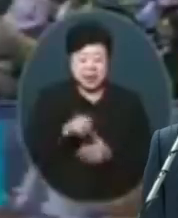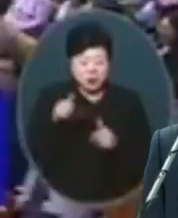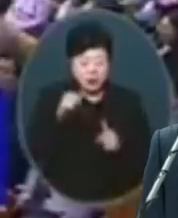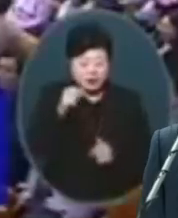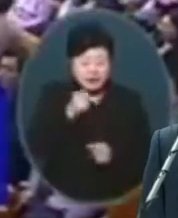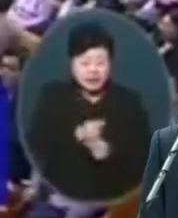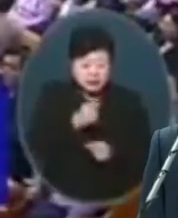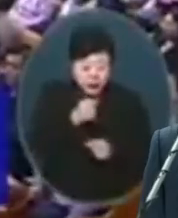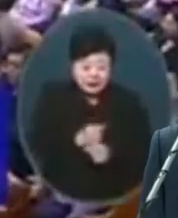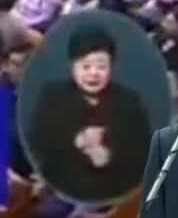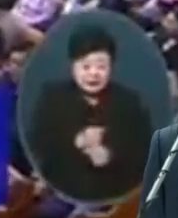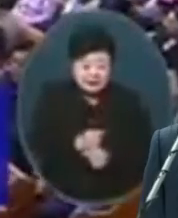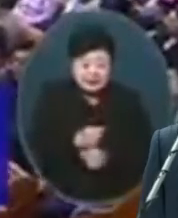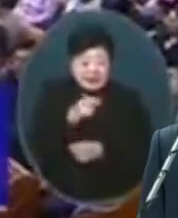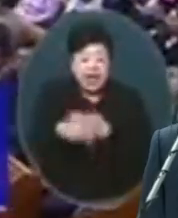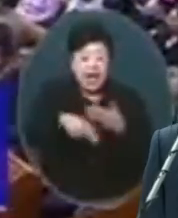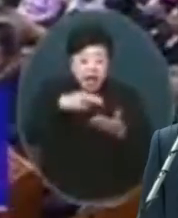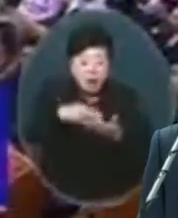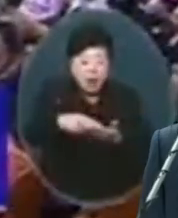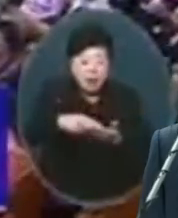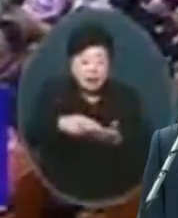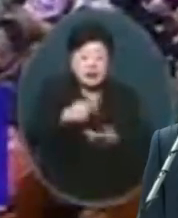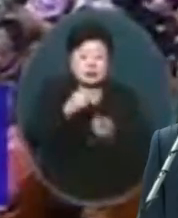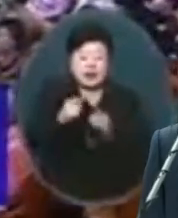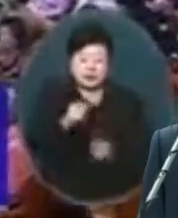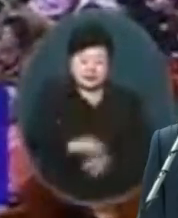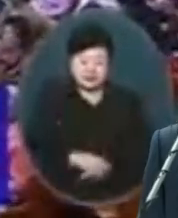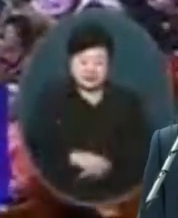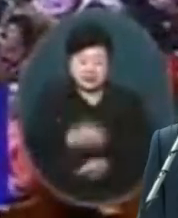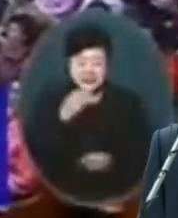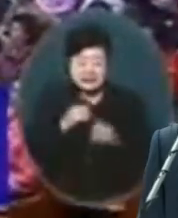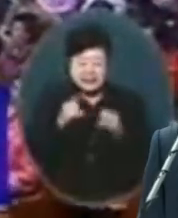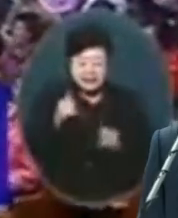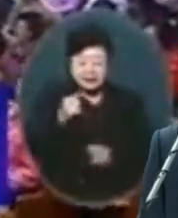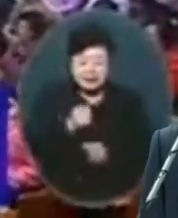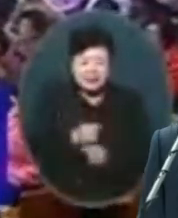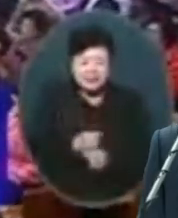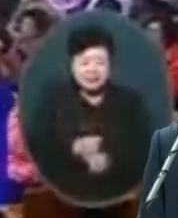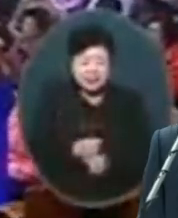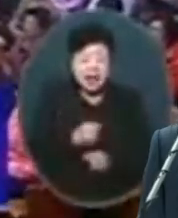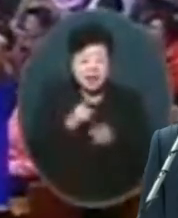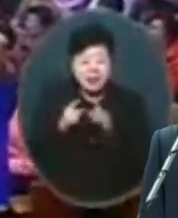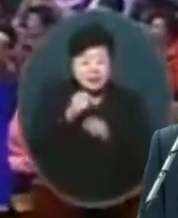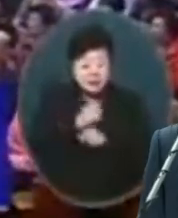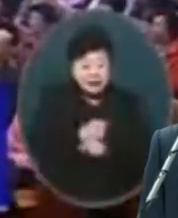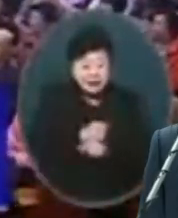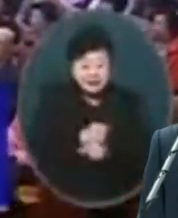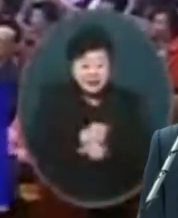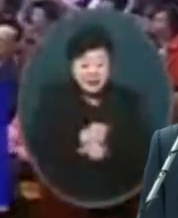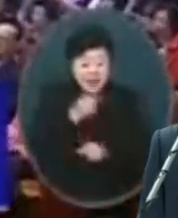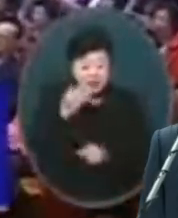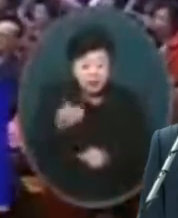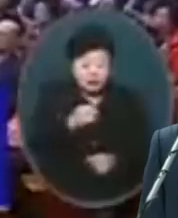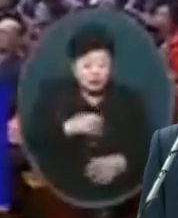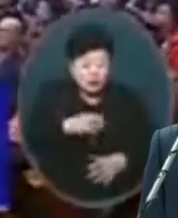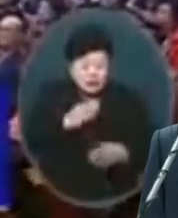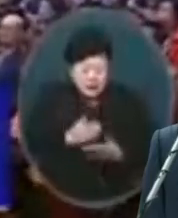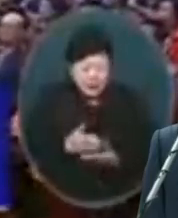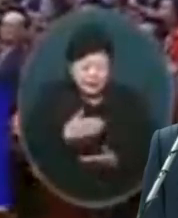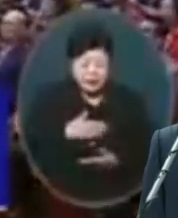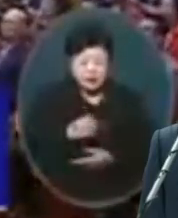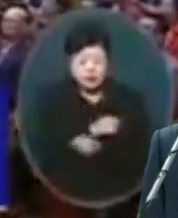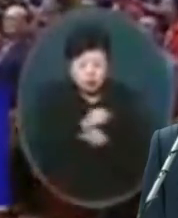너를 창조하신 야훼께서 지금 말씀하시느니라. 이스라엘아 너를 지으신 이가 말씀하시느니라. 너는 두려워하지